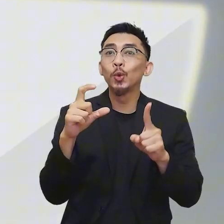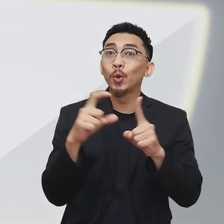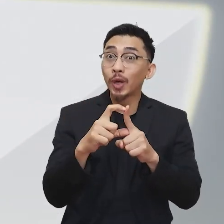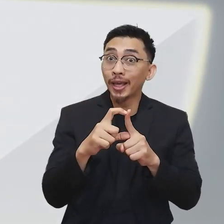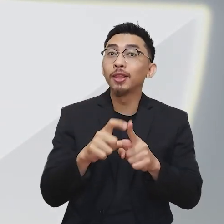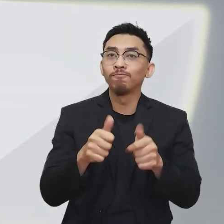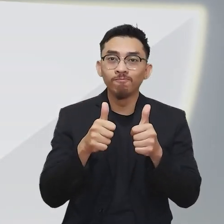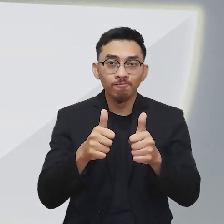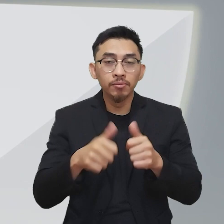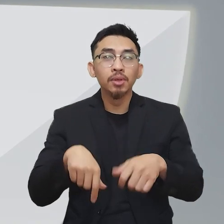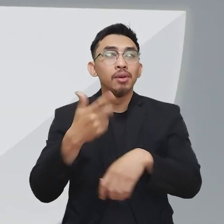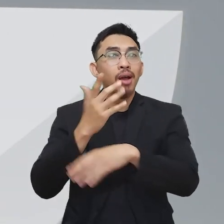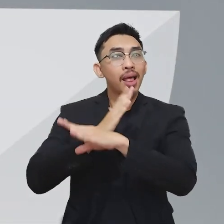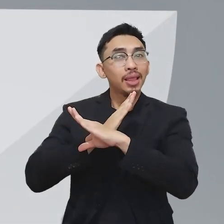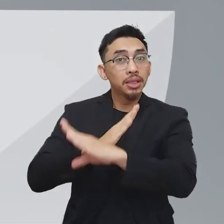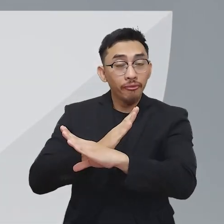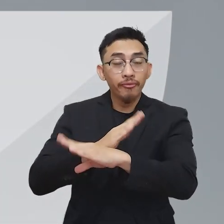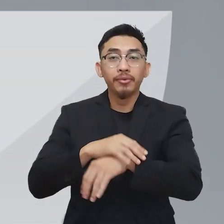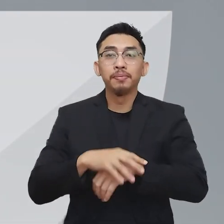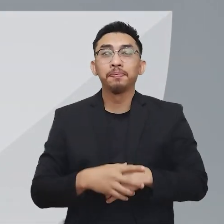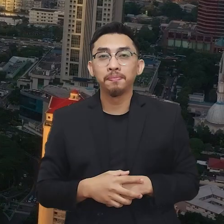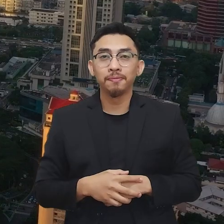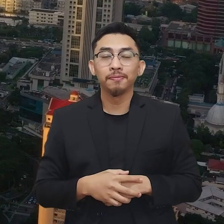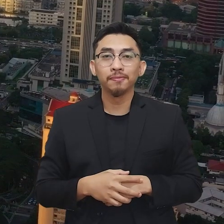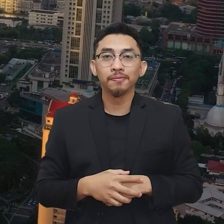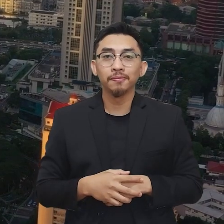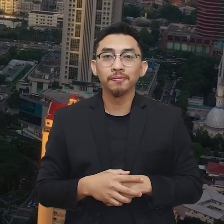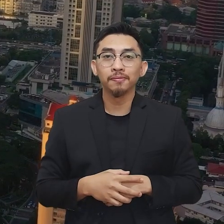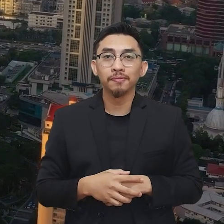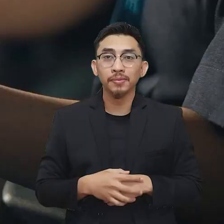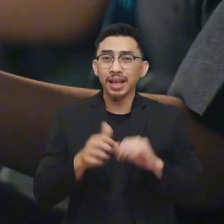andal, liquid, dan antisipatif.